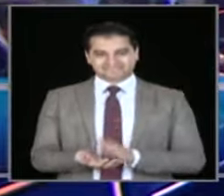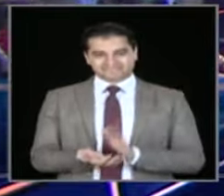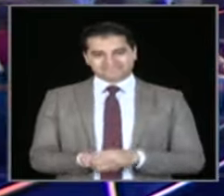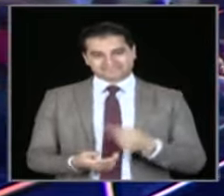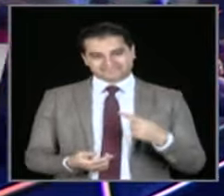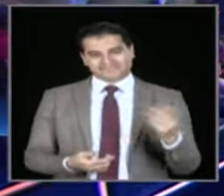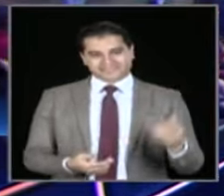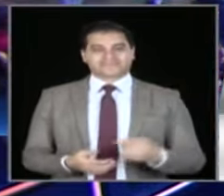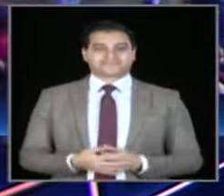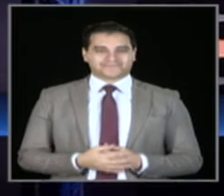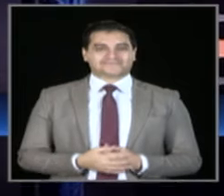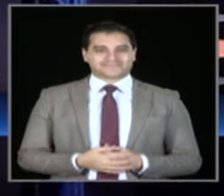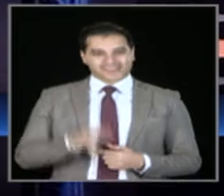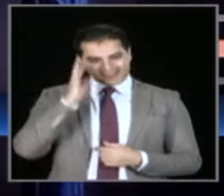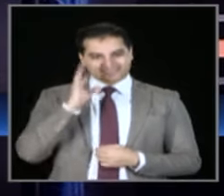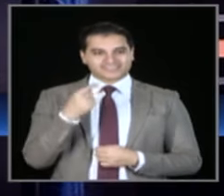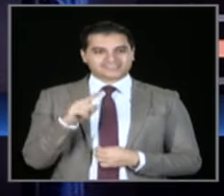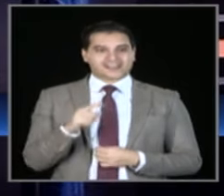سواحل البريد